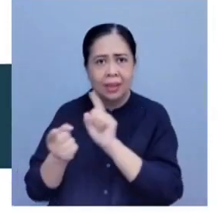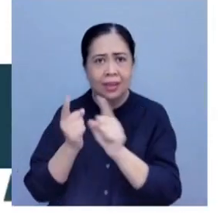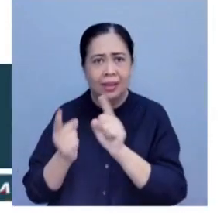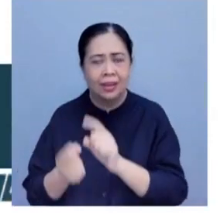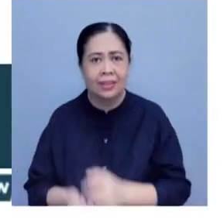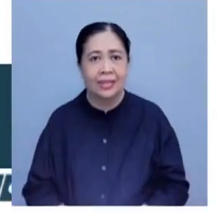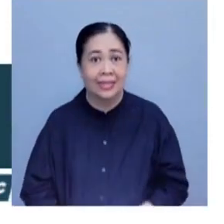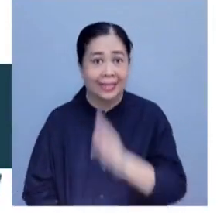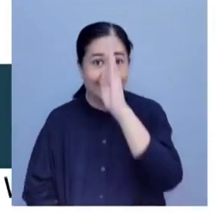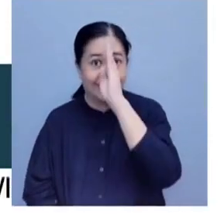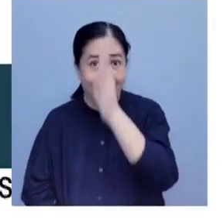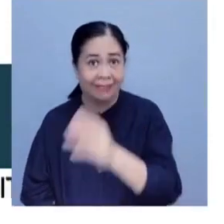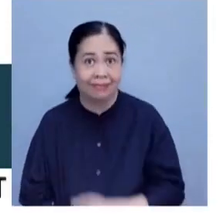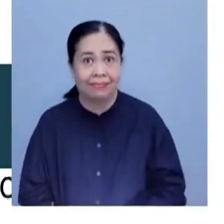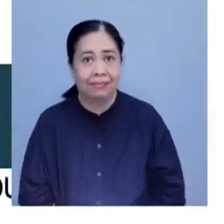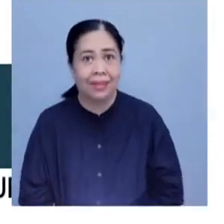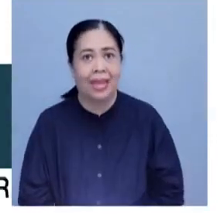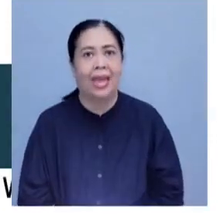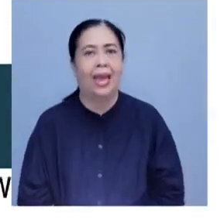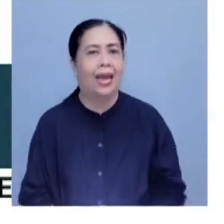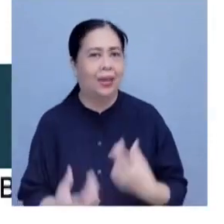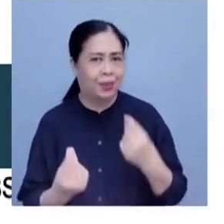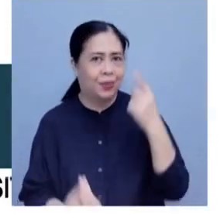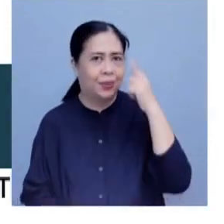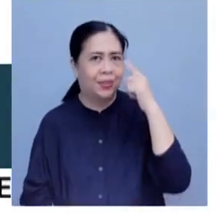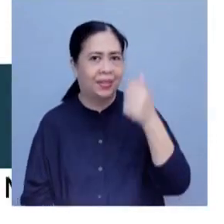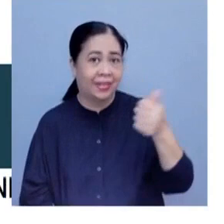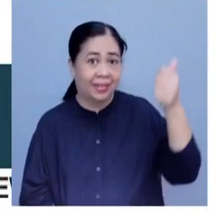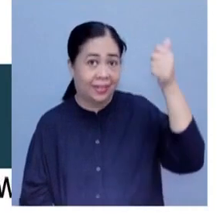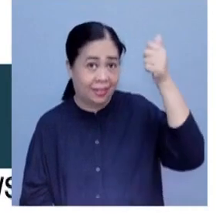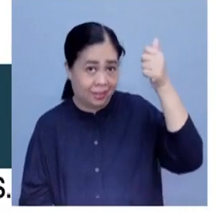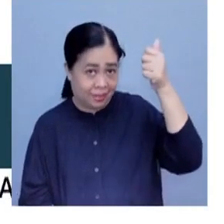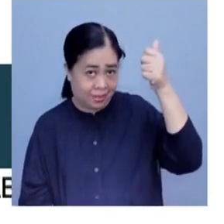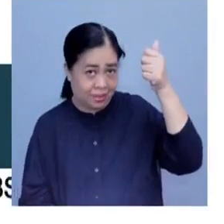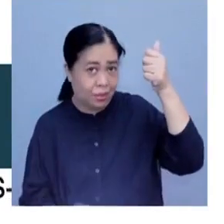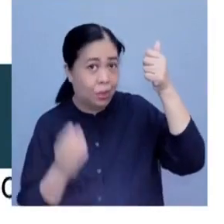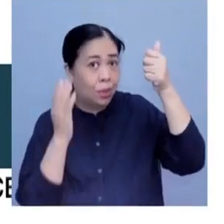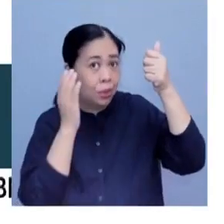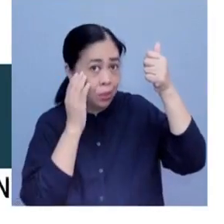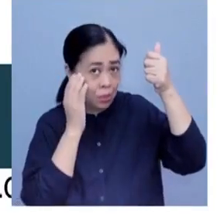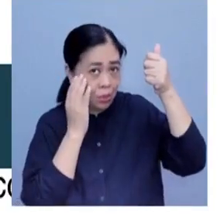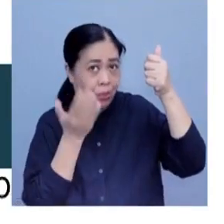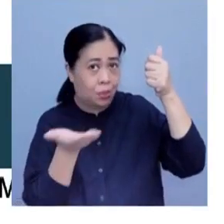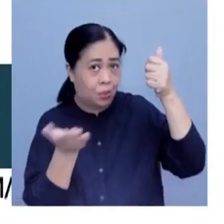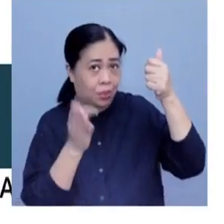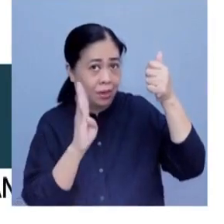Diretsahin kita, Roy, ha? Do you think that authorities know where Bantag is?